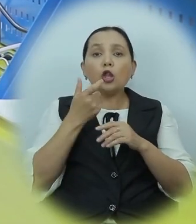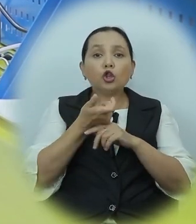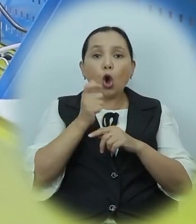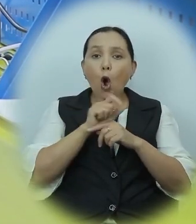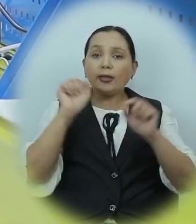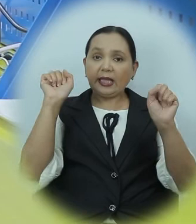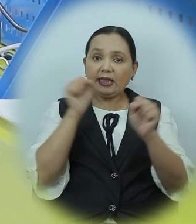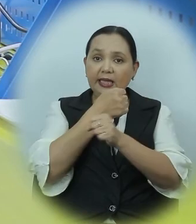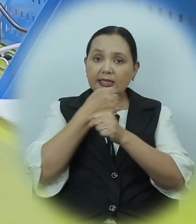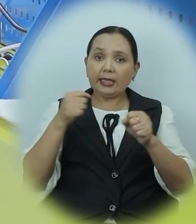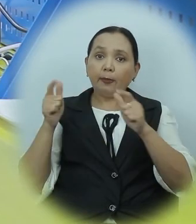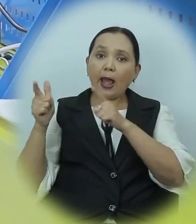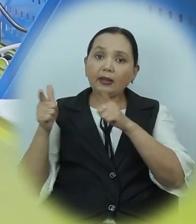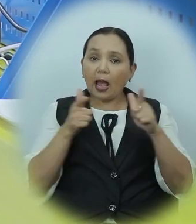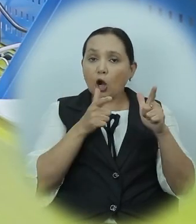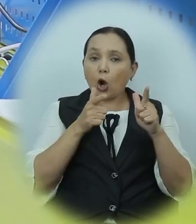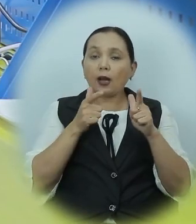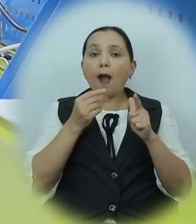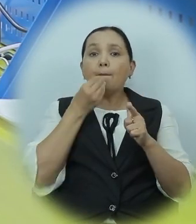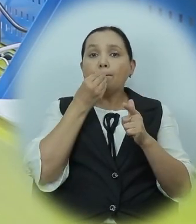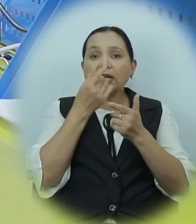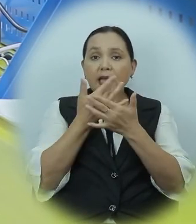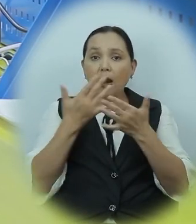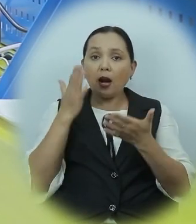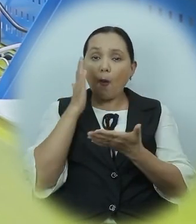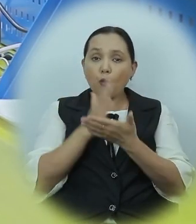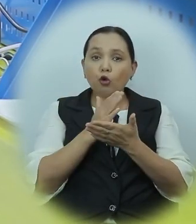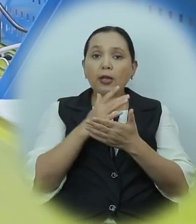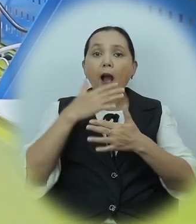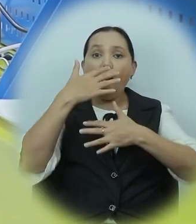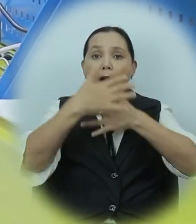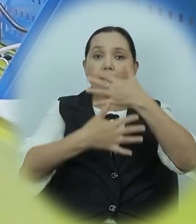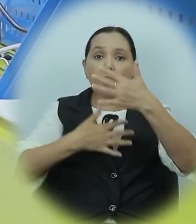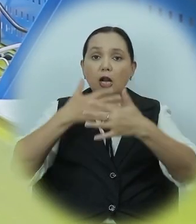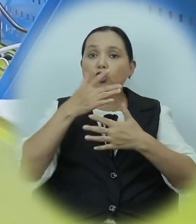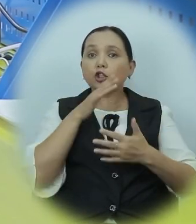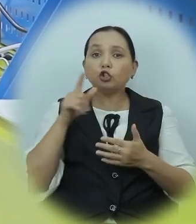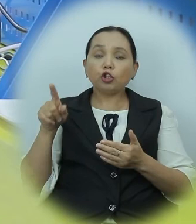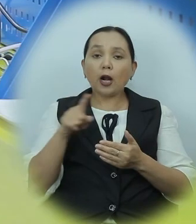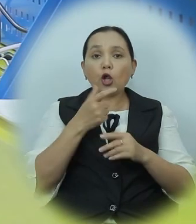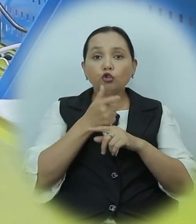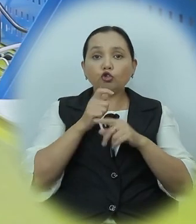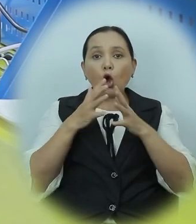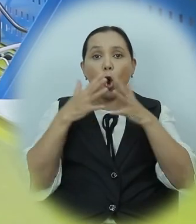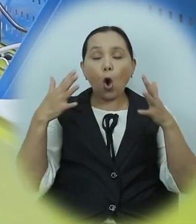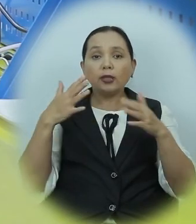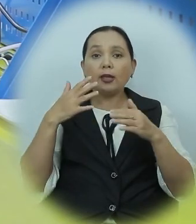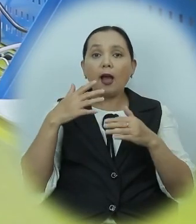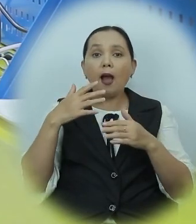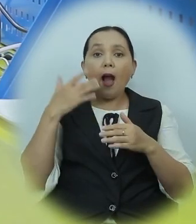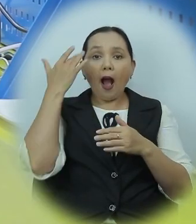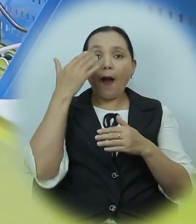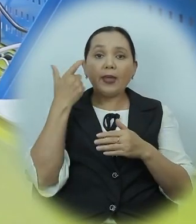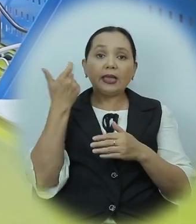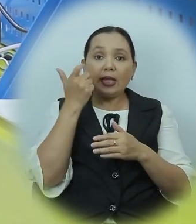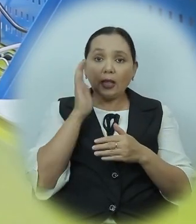nihoyatda tezlik bilan tayyorlanadigan masalliqlar bo'ladi. Ya'ni aralashtirish jarayoni juda ham katta ahamiyatga ega bo'ladi.